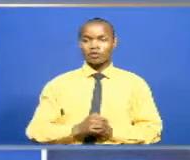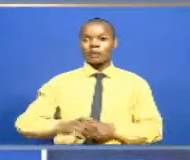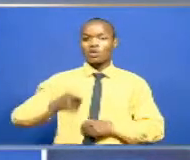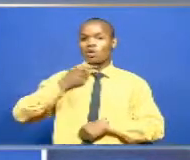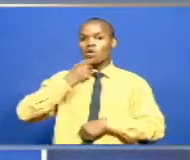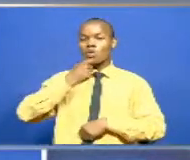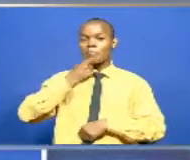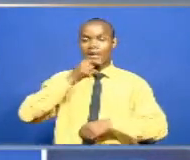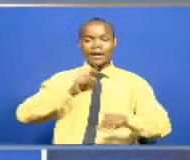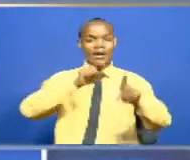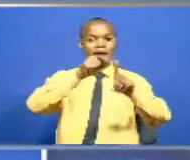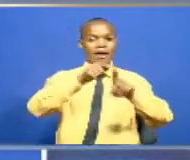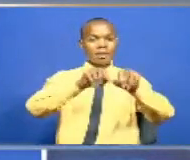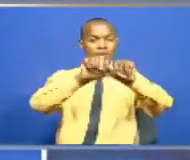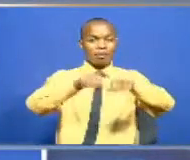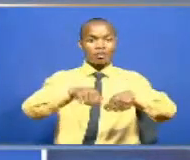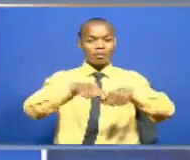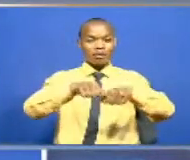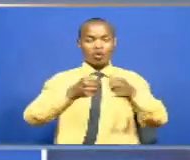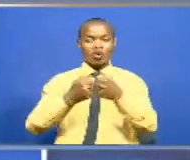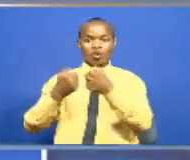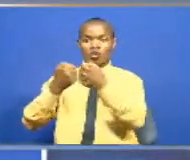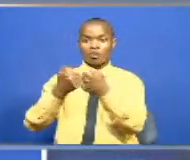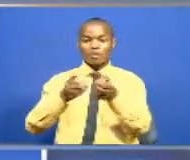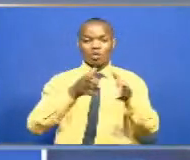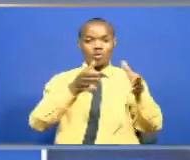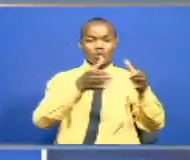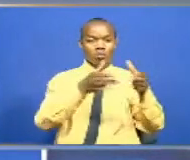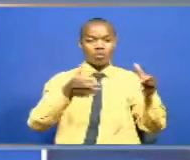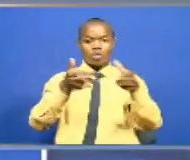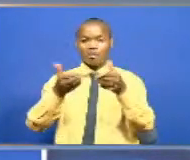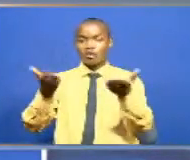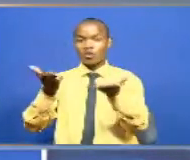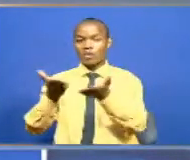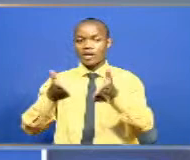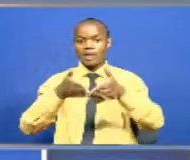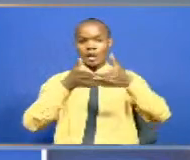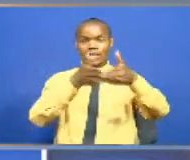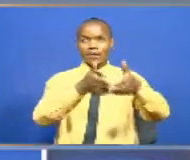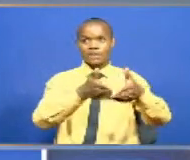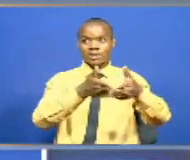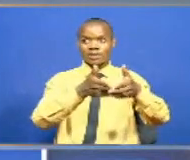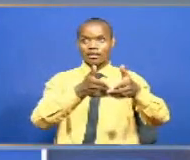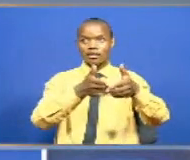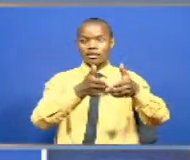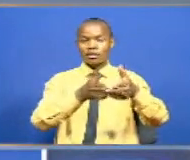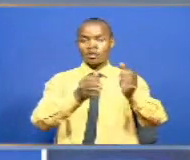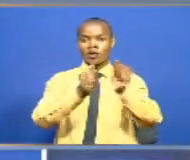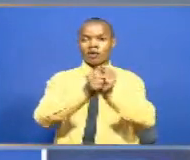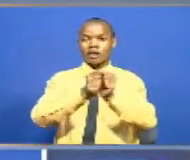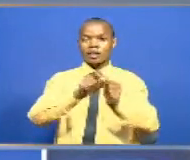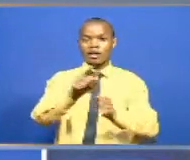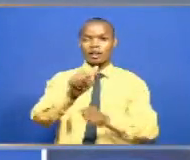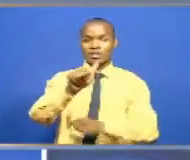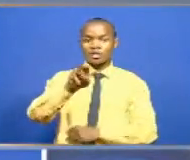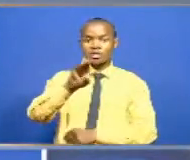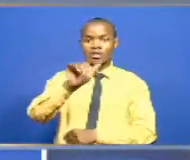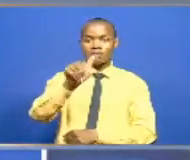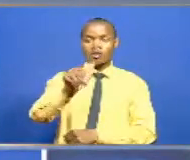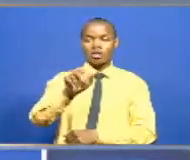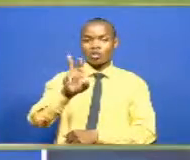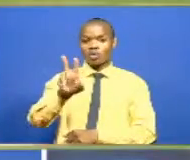ilikuwa ikinuia kufuzu mechi za makundi ambapo walikuwa wakiongoza na Absa Stars ya Zambia